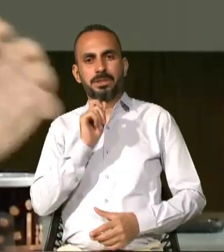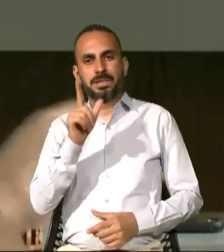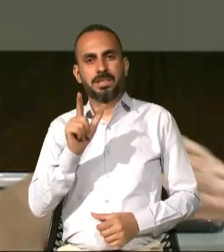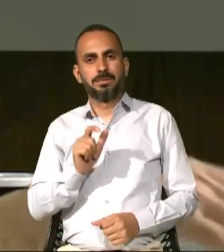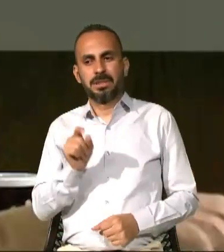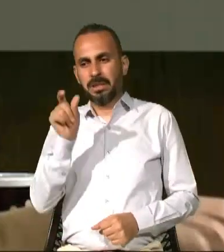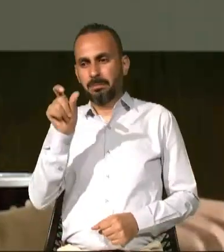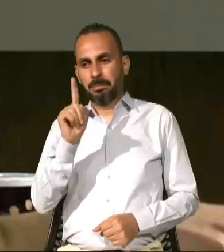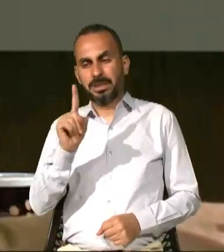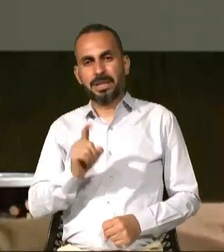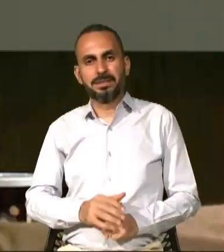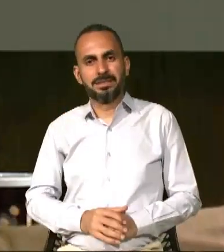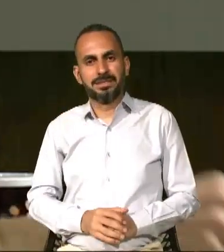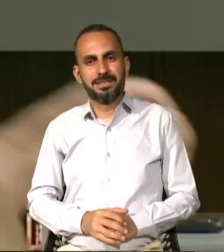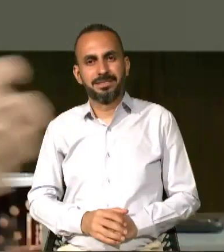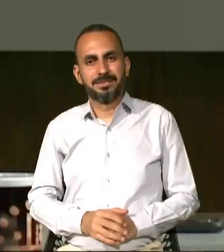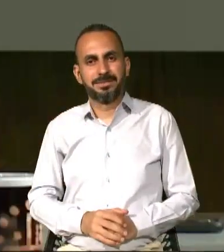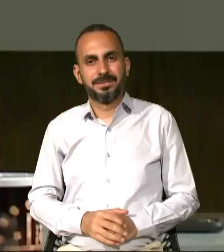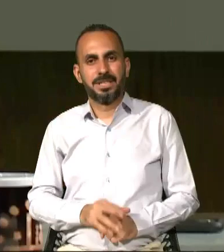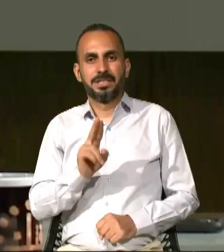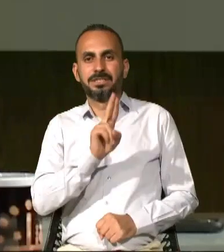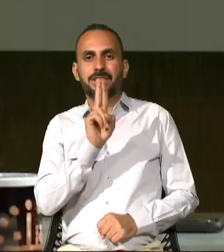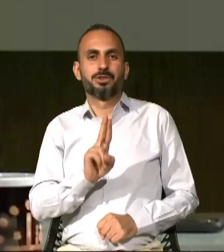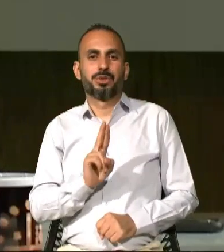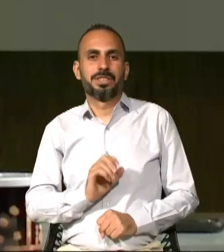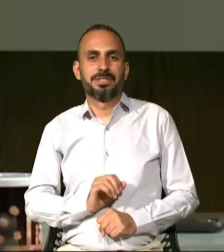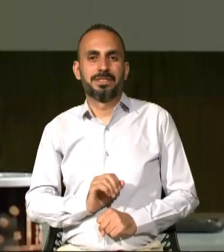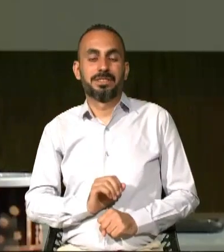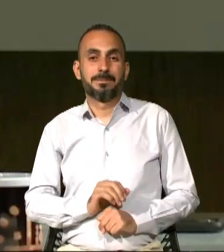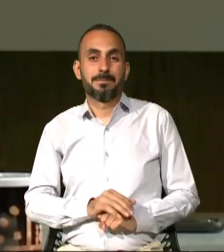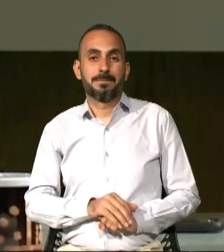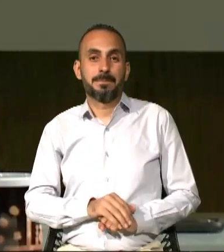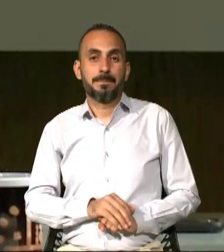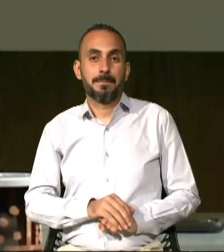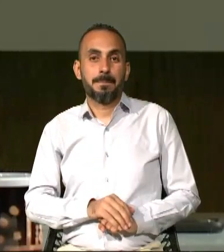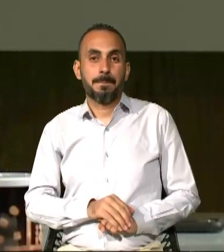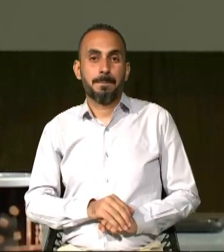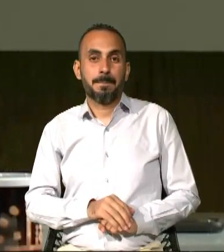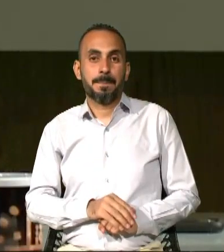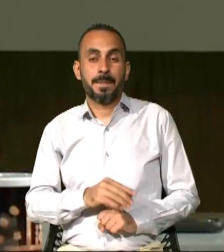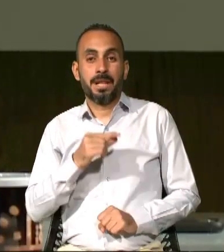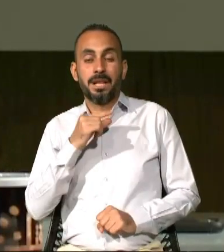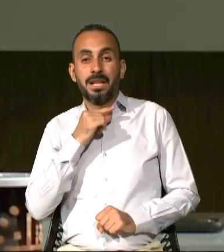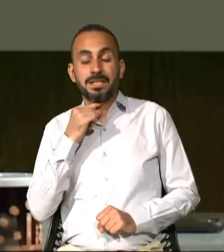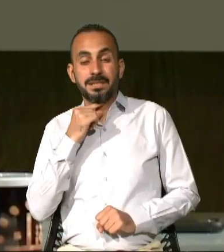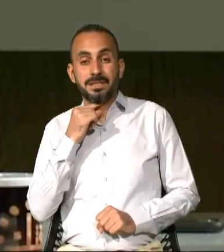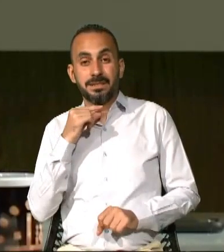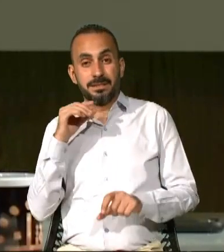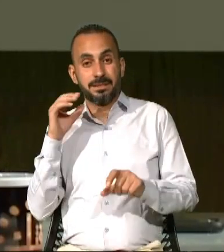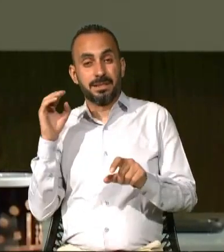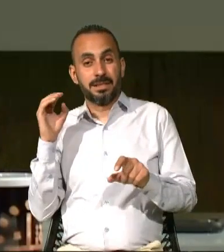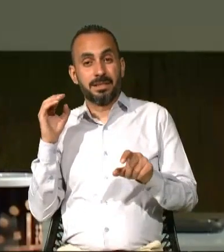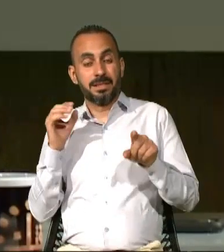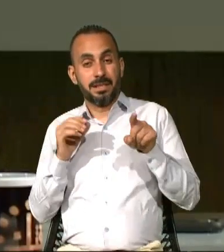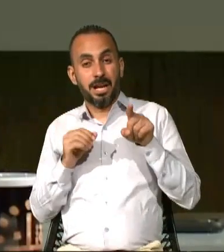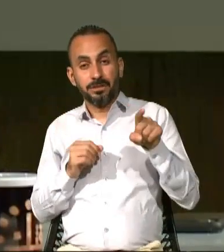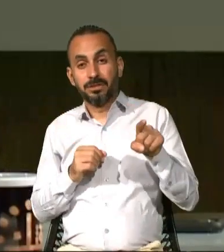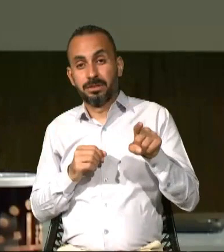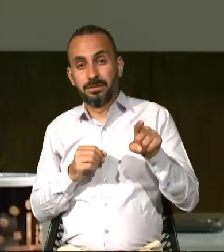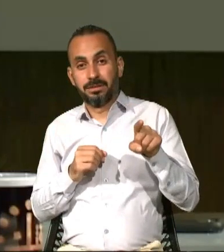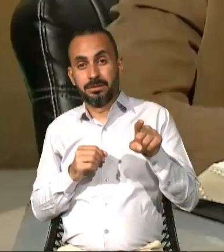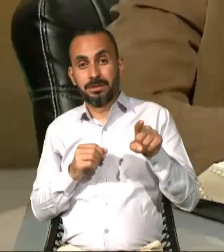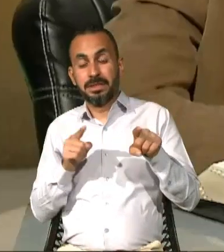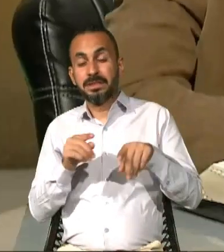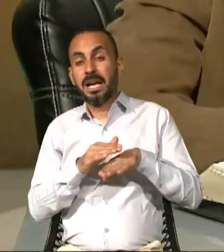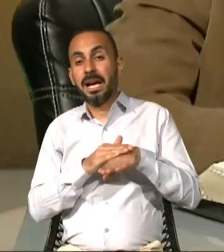يعني؟ بس انا عايز اسال سؤال قبل ما تبدا. القسيس جرجس كامل، انت حاسس انه قرب؟